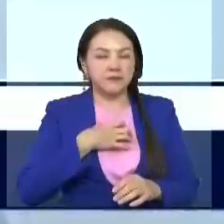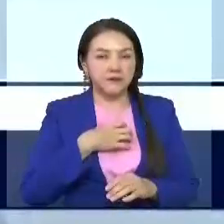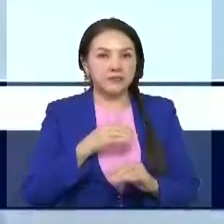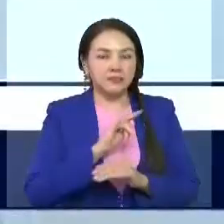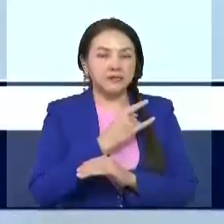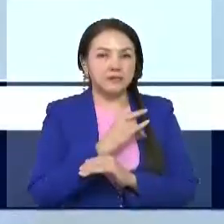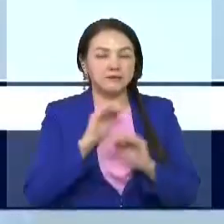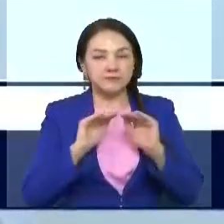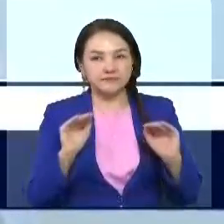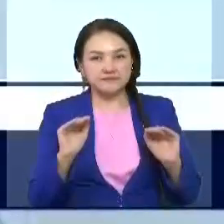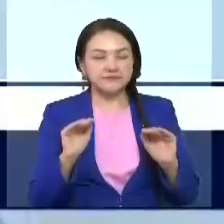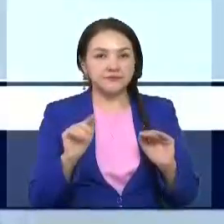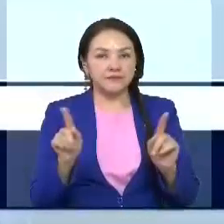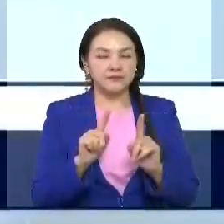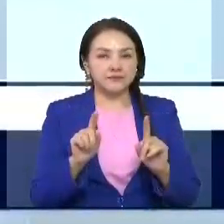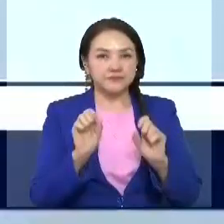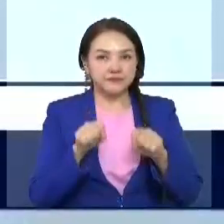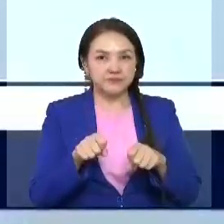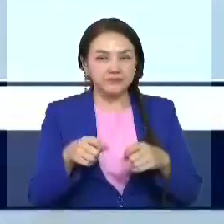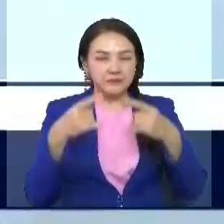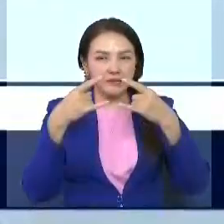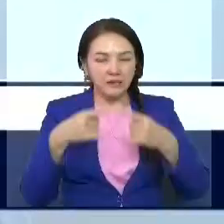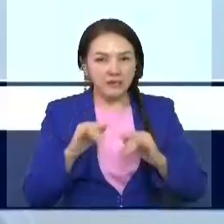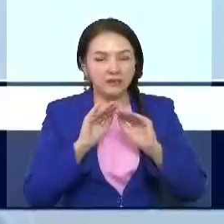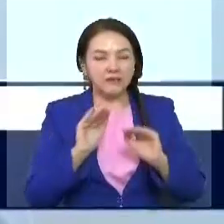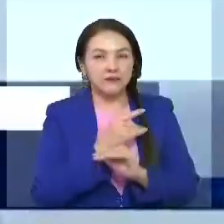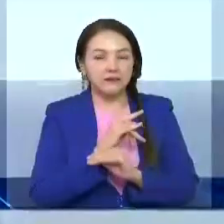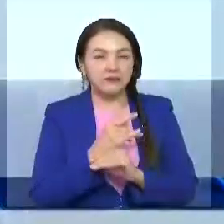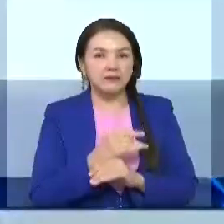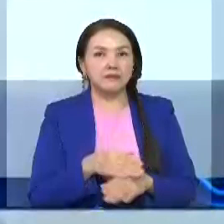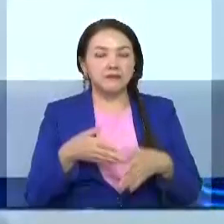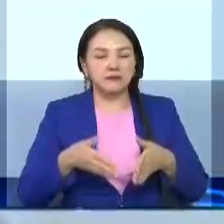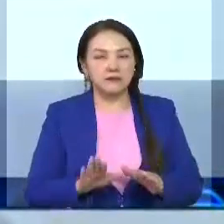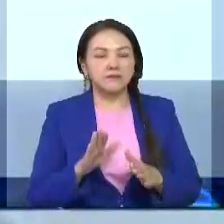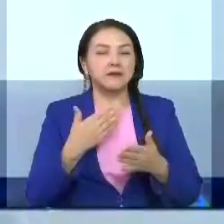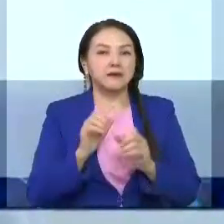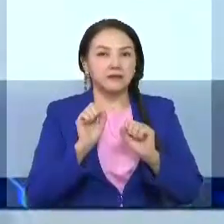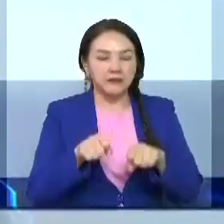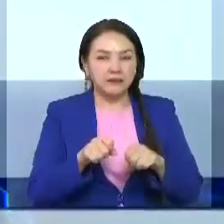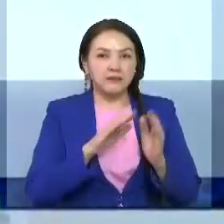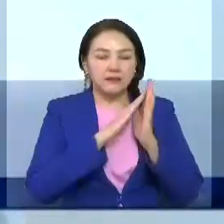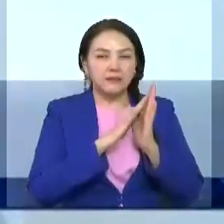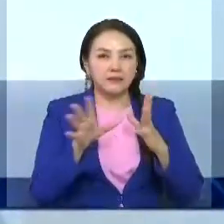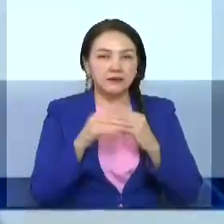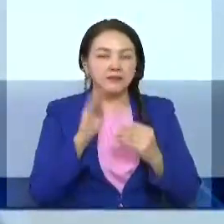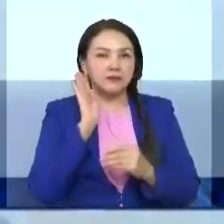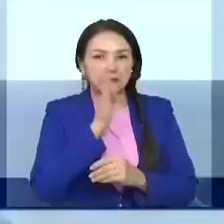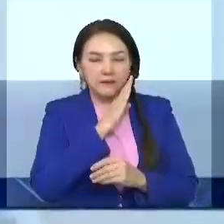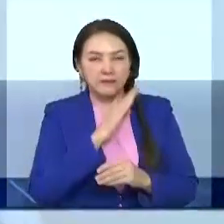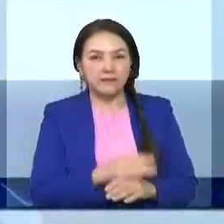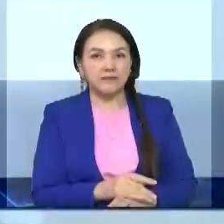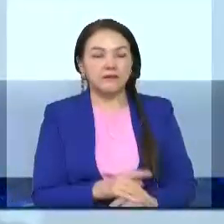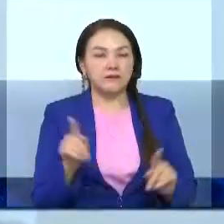для пациентов детского возраста что мы можем снимать маленьких детей новорожденных они могут лежать вместе с мамами